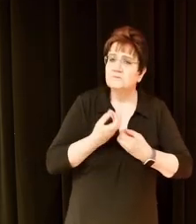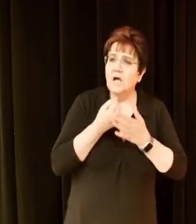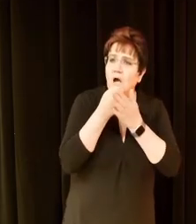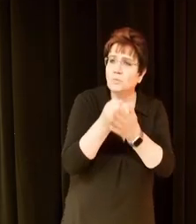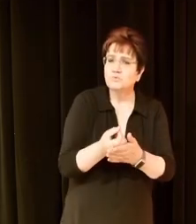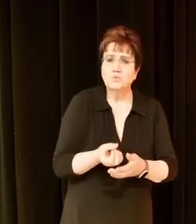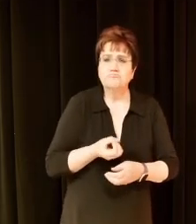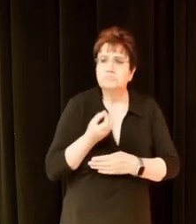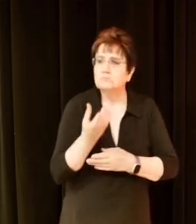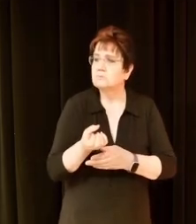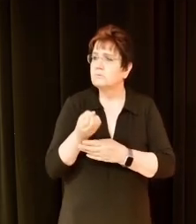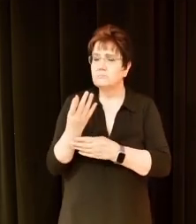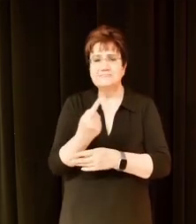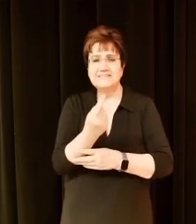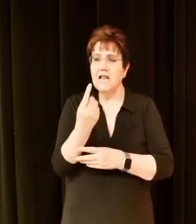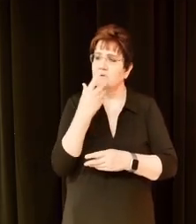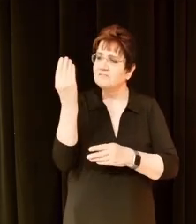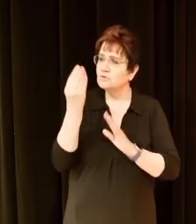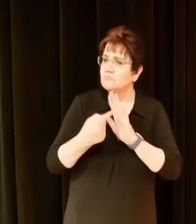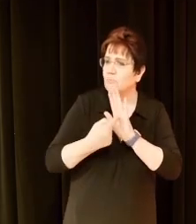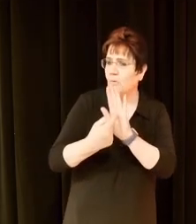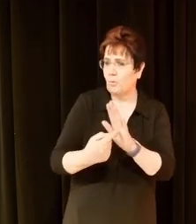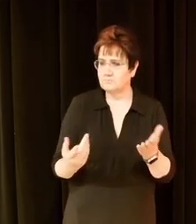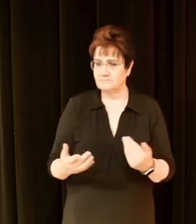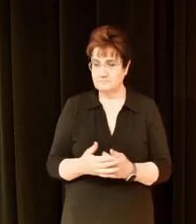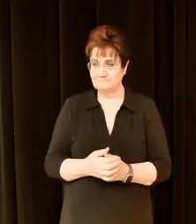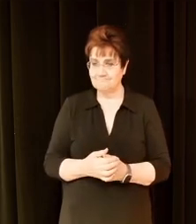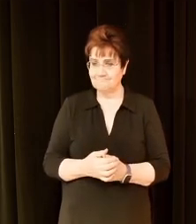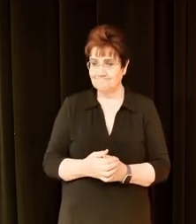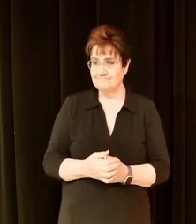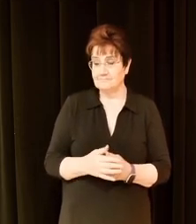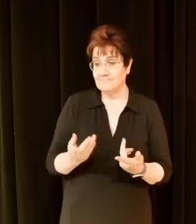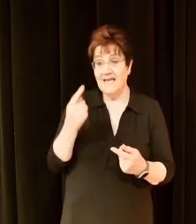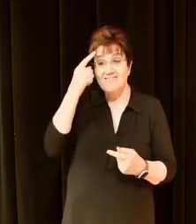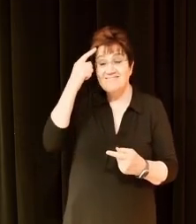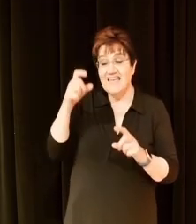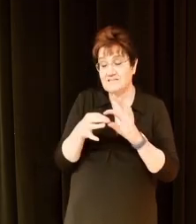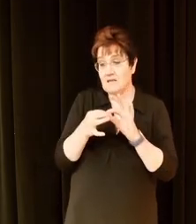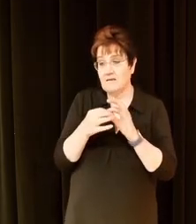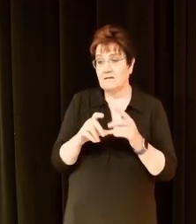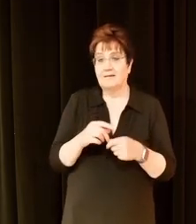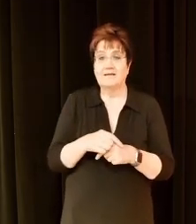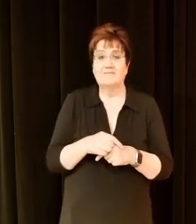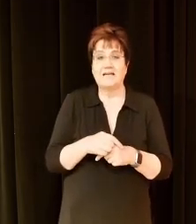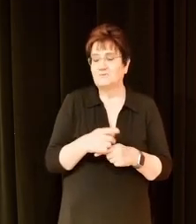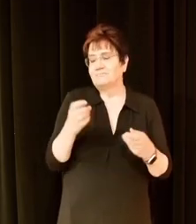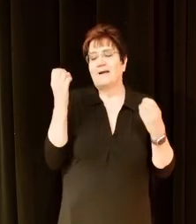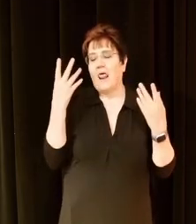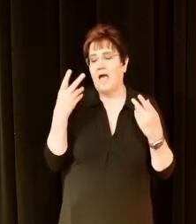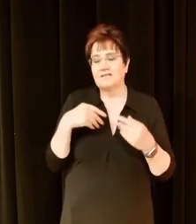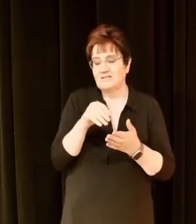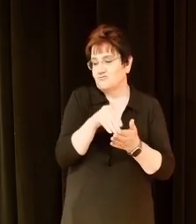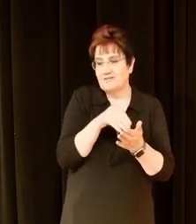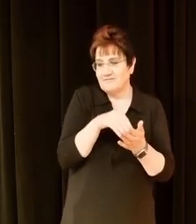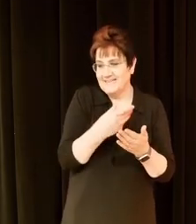zu symbolisieren, etwas zu zeigen. Die These dahinter ist, können wir nicht belegen, gibt es kein Schrifttum, 50.000 vor Christus,